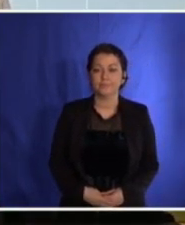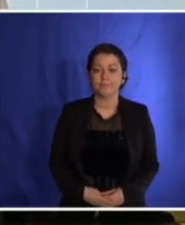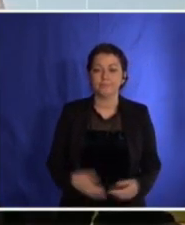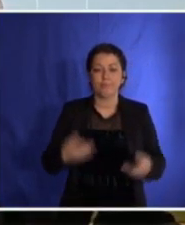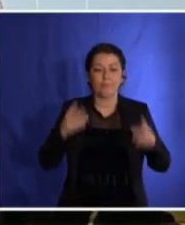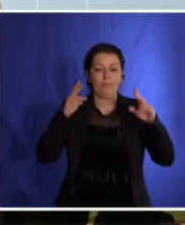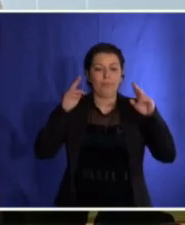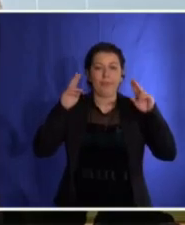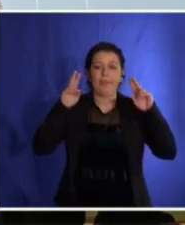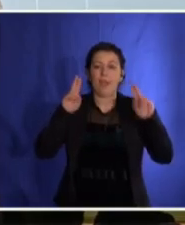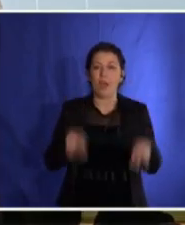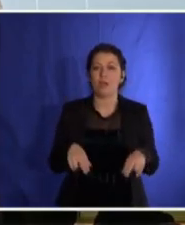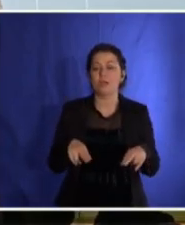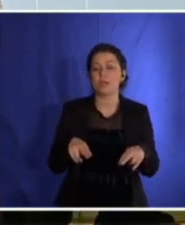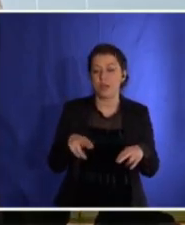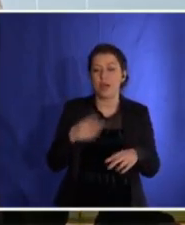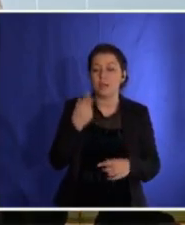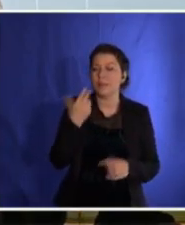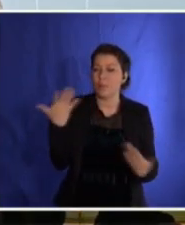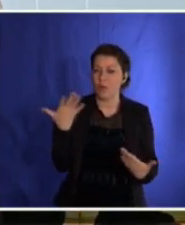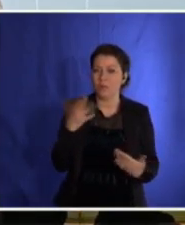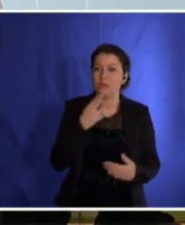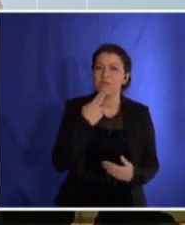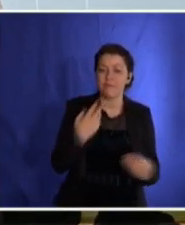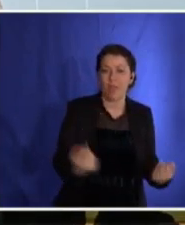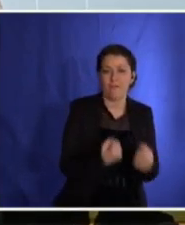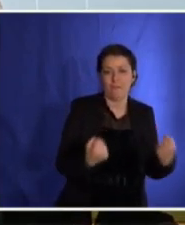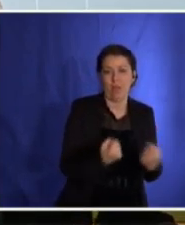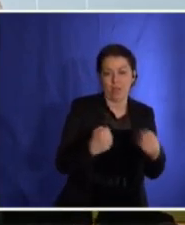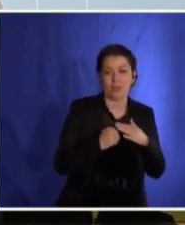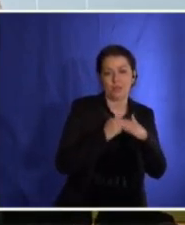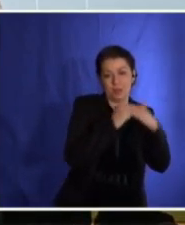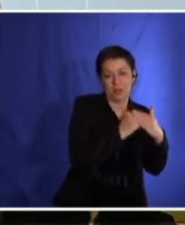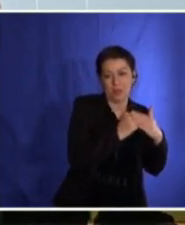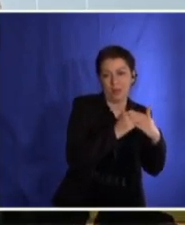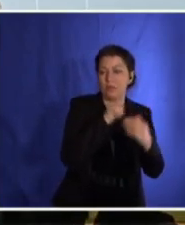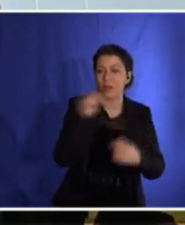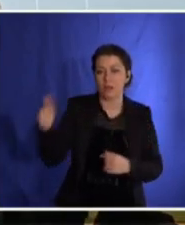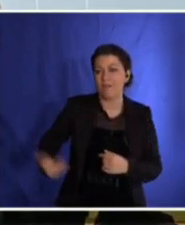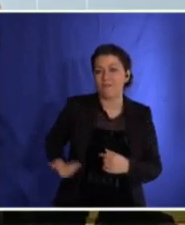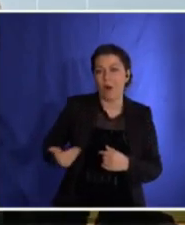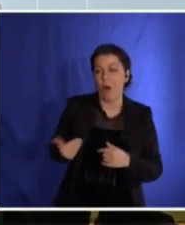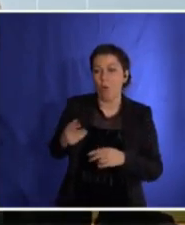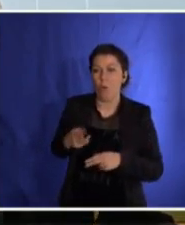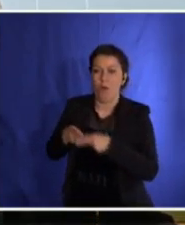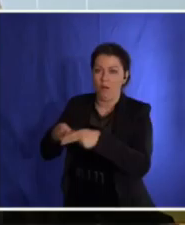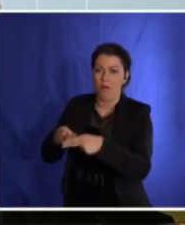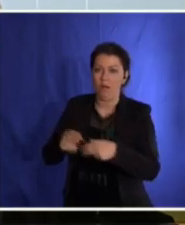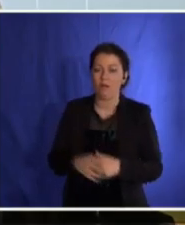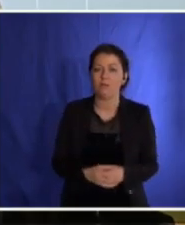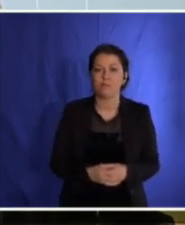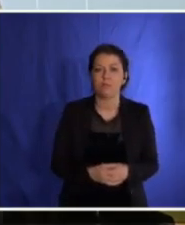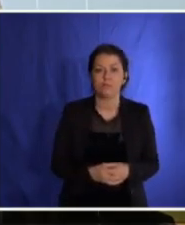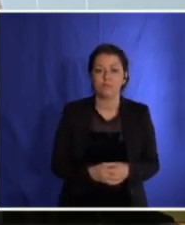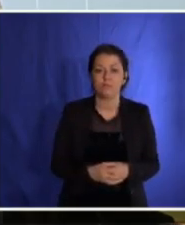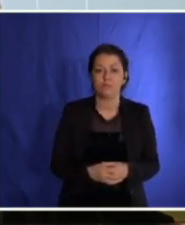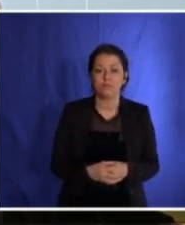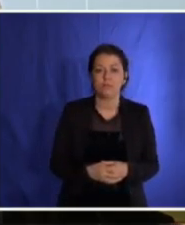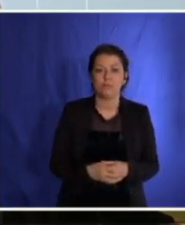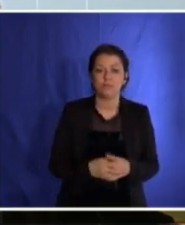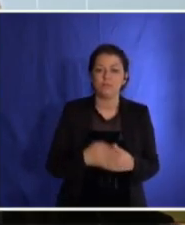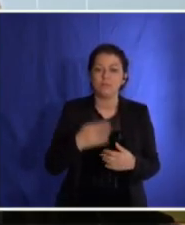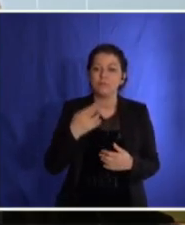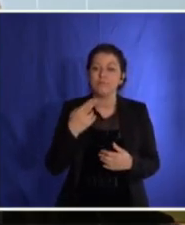Gerechtigkeit heißt, den Fleißigen zu helfen und nicht den Faulen unter die Arme zu greifen. Und wenn ich von der Partei